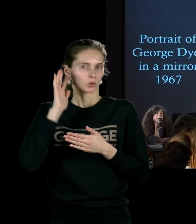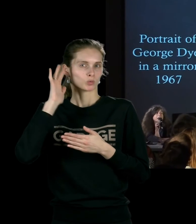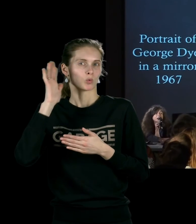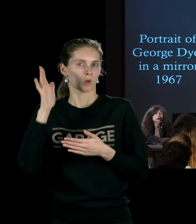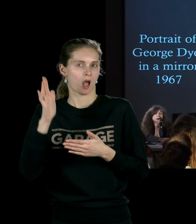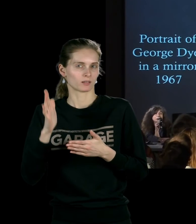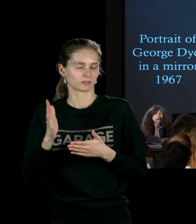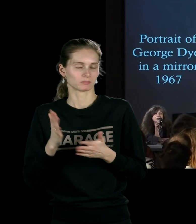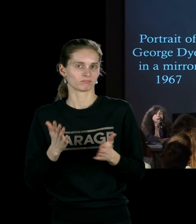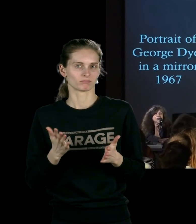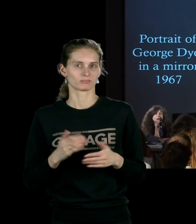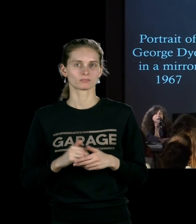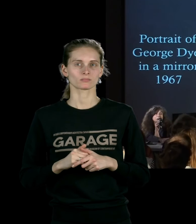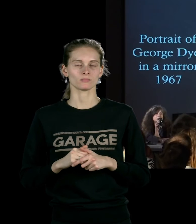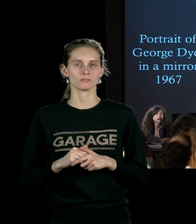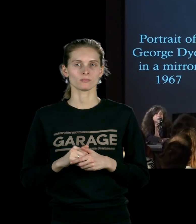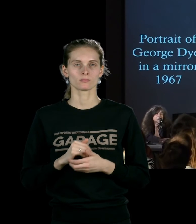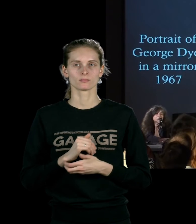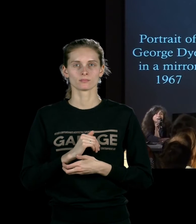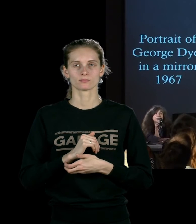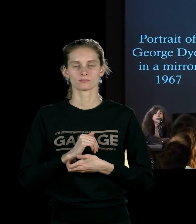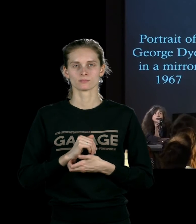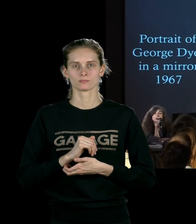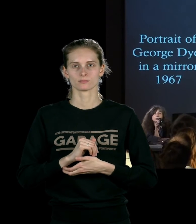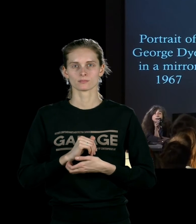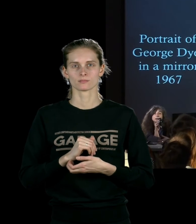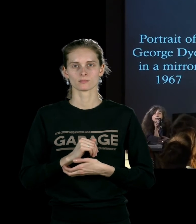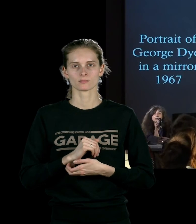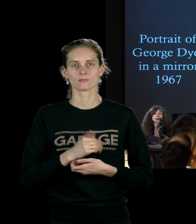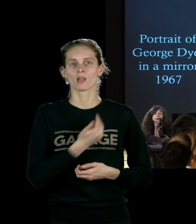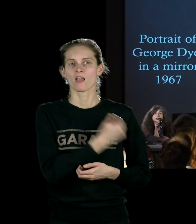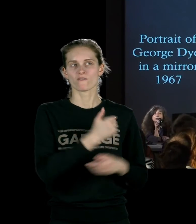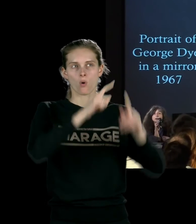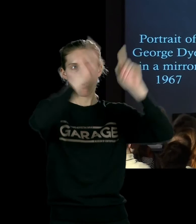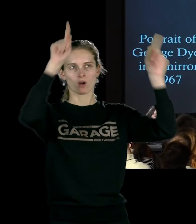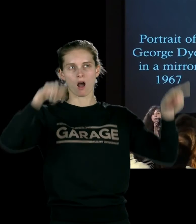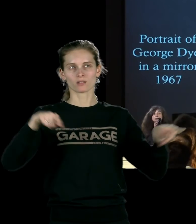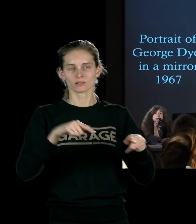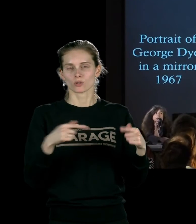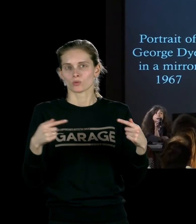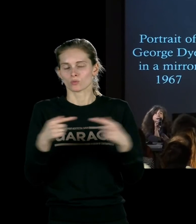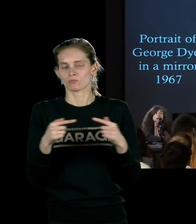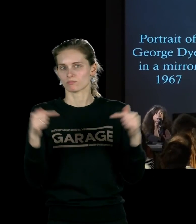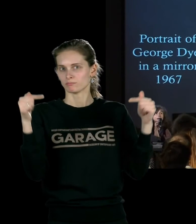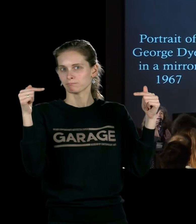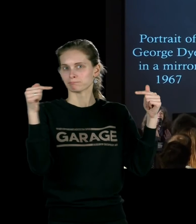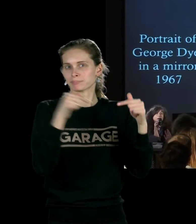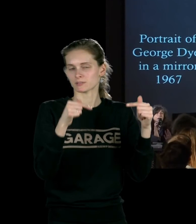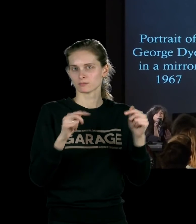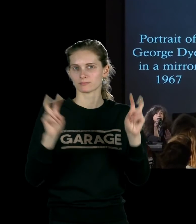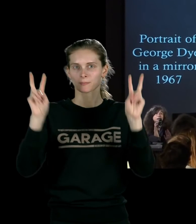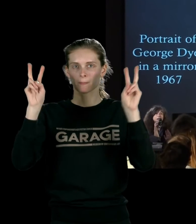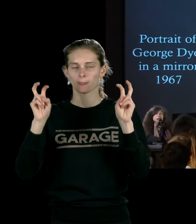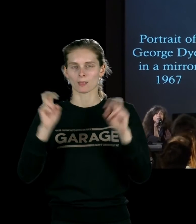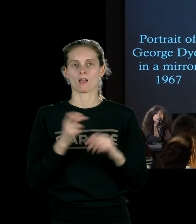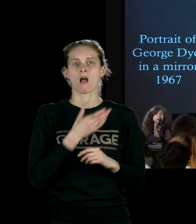сюрреалистам. Но, собственно говоря, именно к его полотнам идеально подходит определение, знаменитая фраза основоположника сюрреализма Андре Бретона,